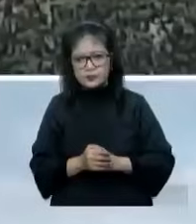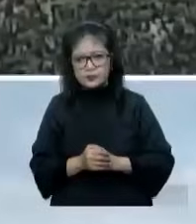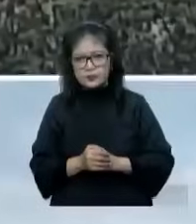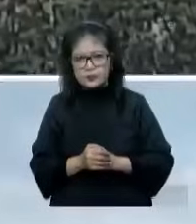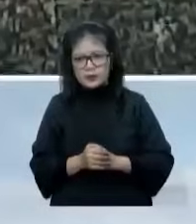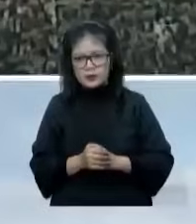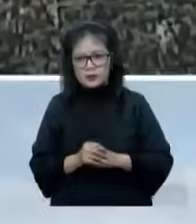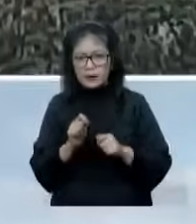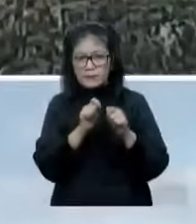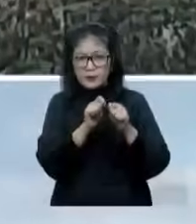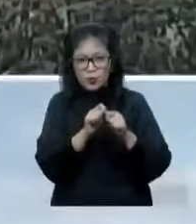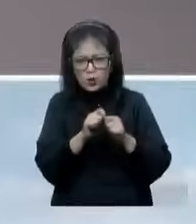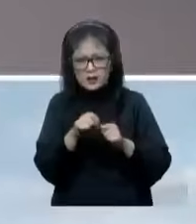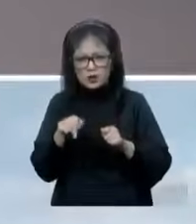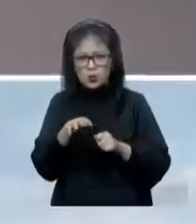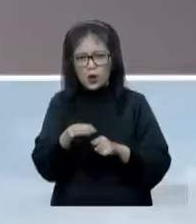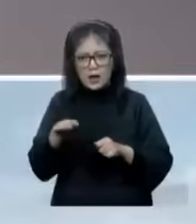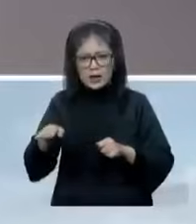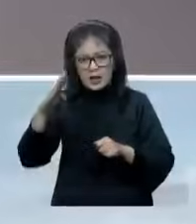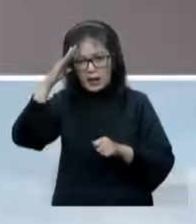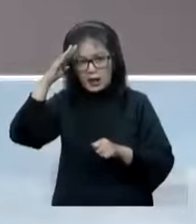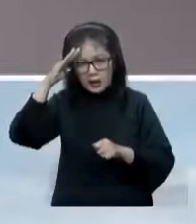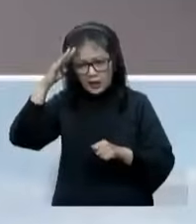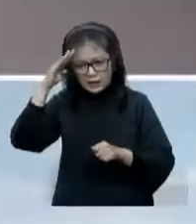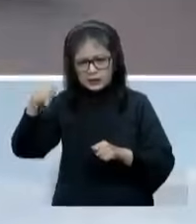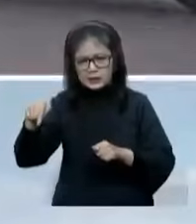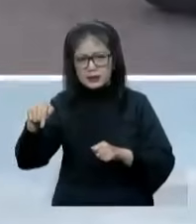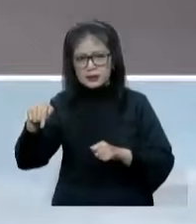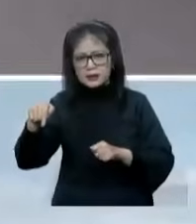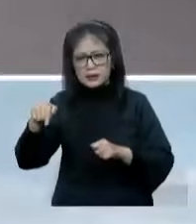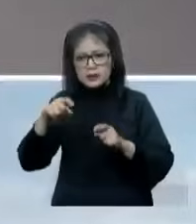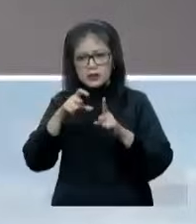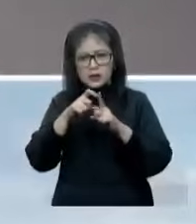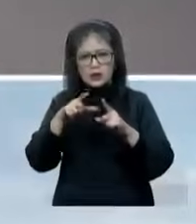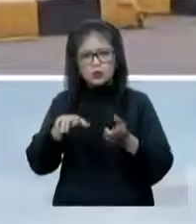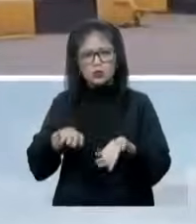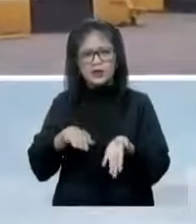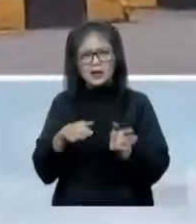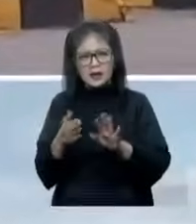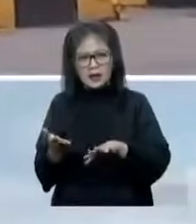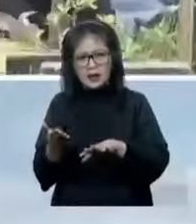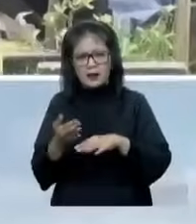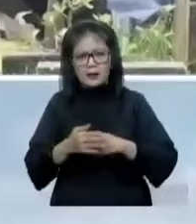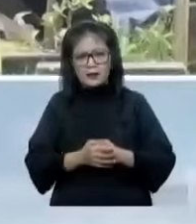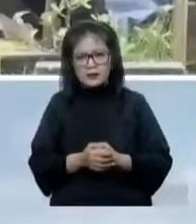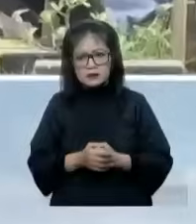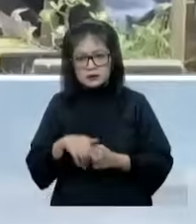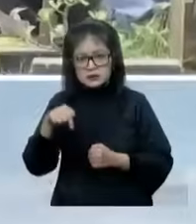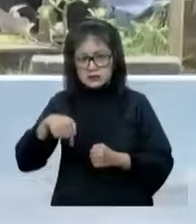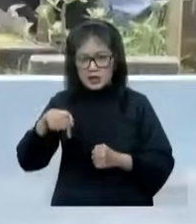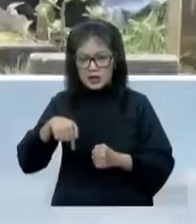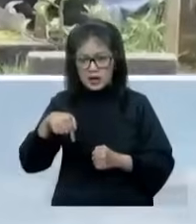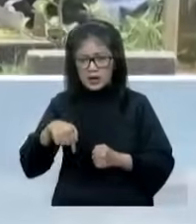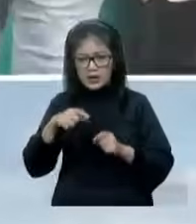mengakibatkan seorang anak laki-laki Ananda D itu meninggal dunia saat ini saudara